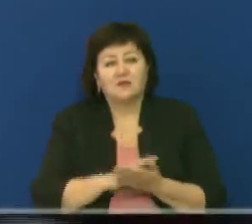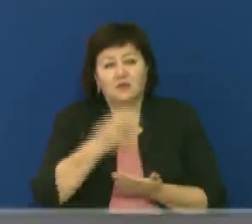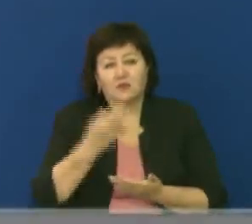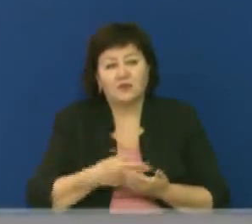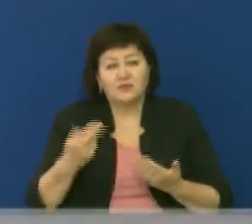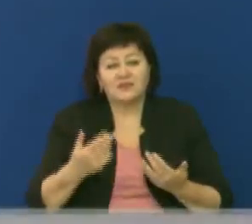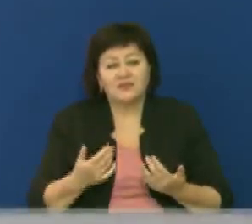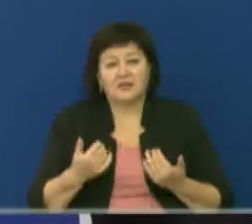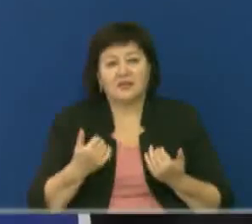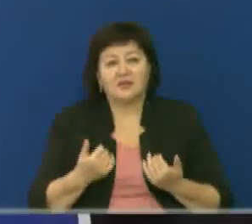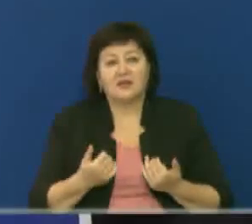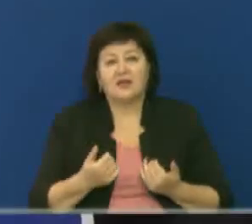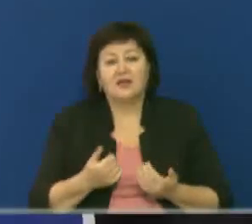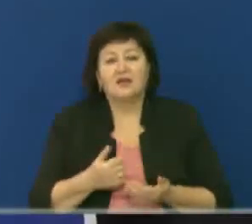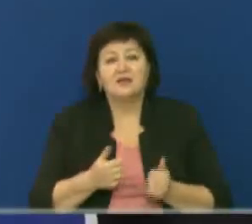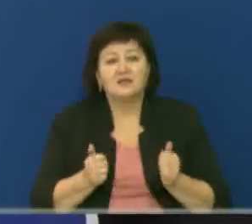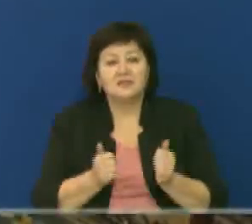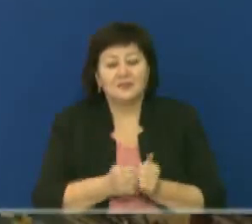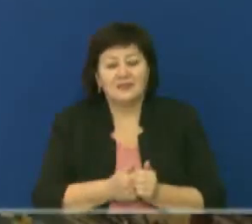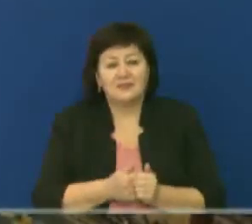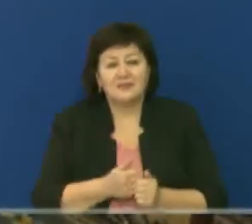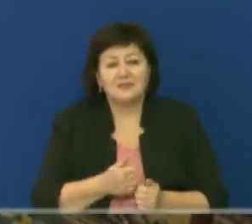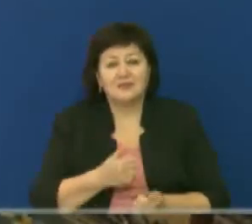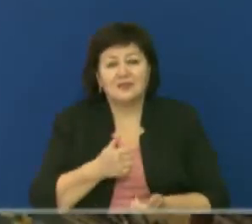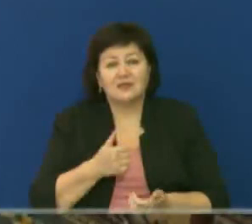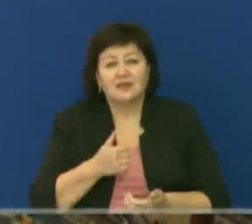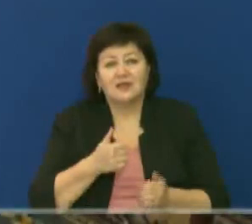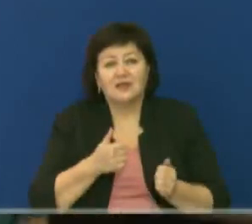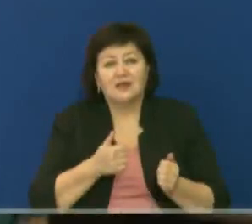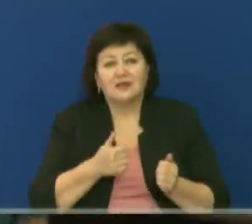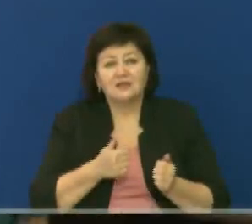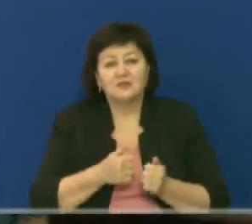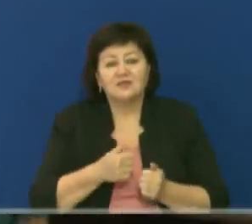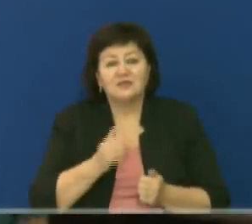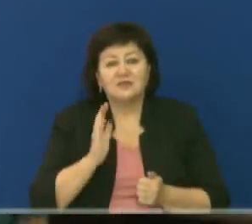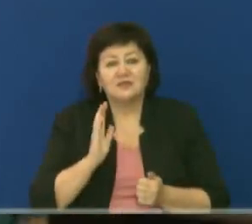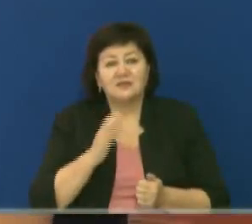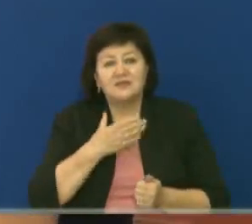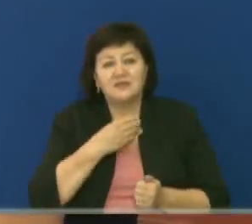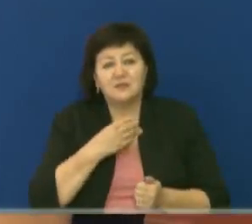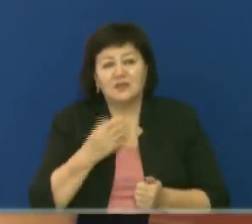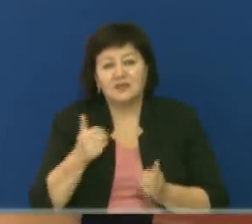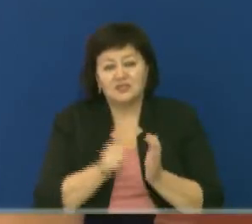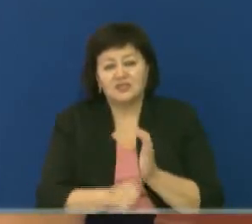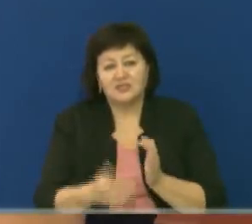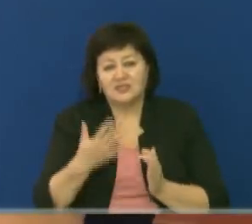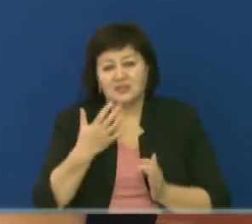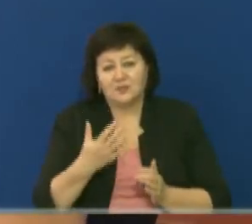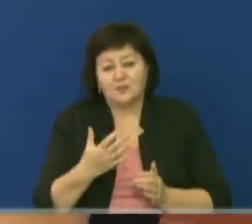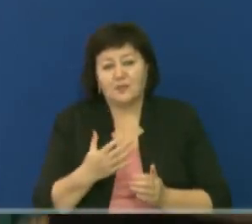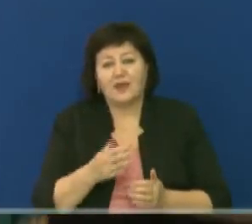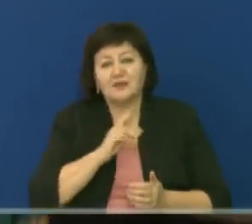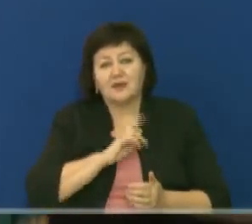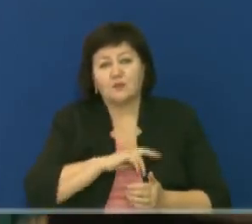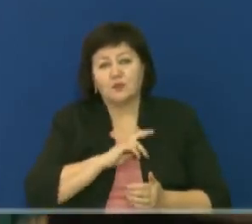Әкім орынбасары Дмитрий Гариковтың айтуынша, жасыл автопарктың 23 бағытында қазір 65 автобус семафтопарктан